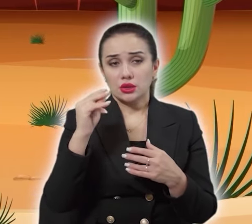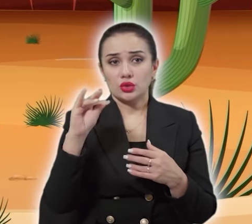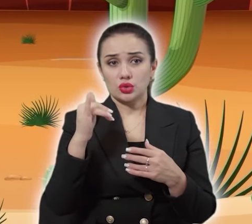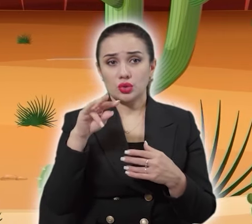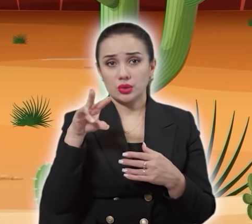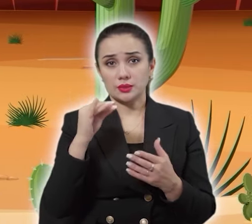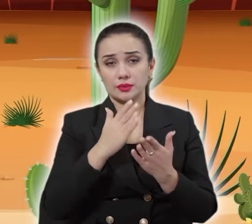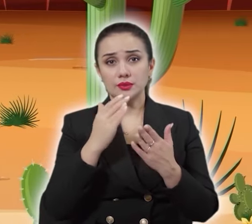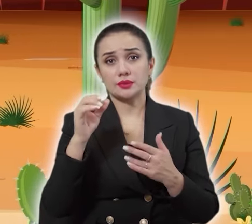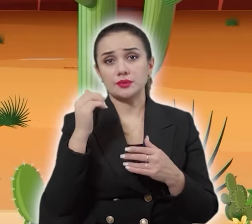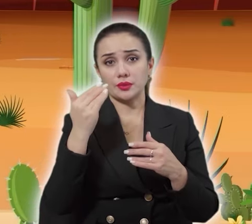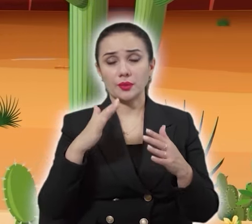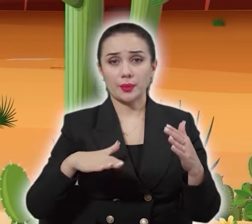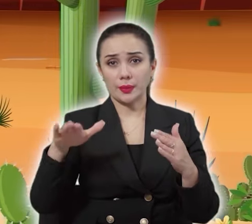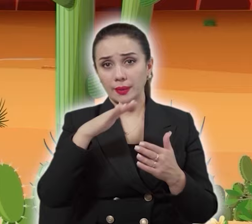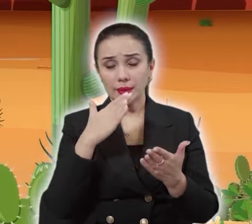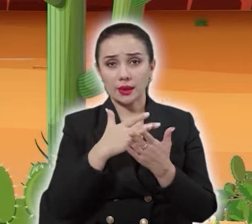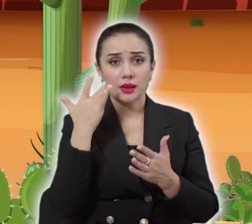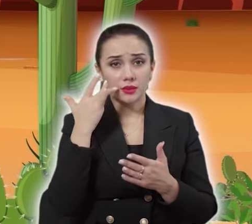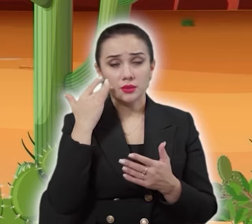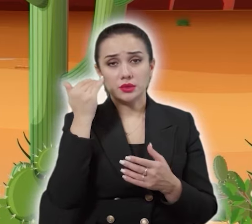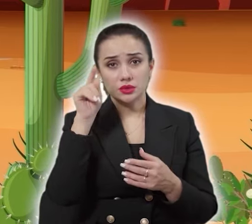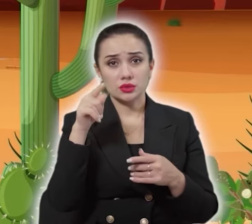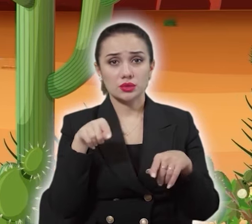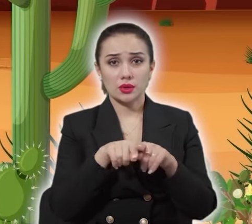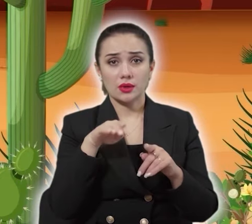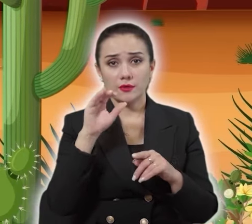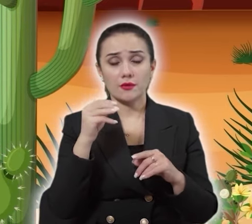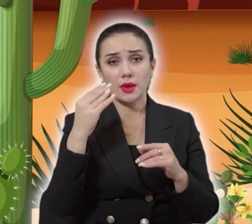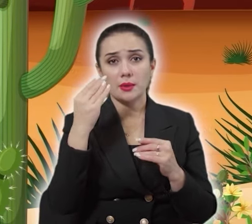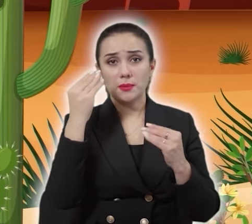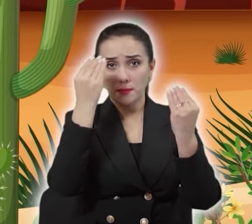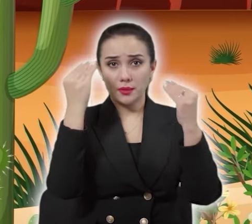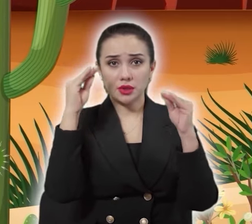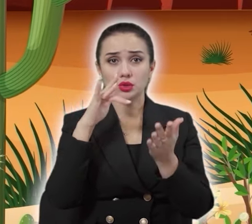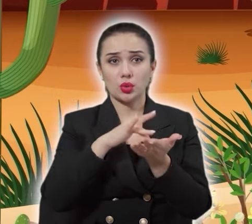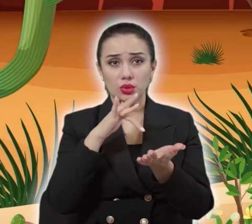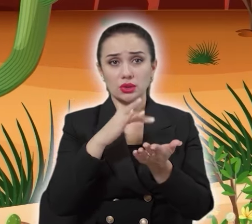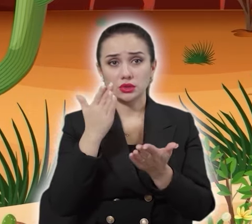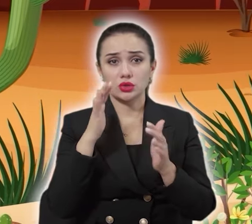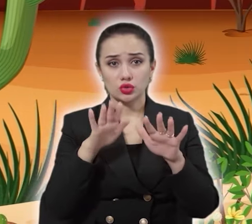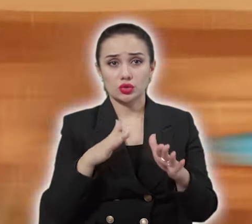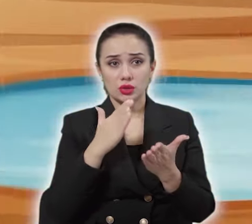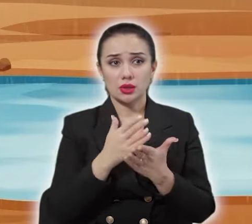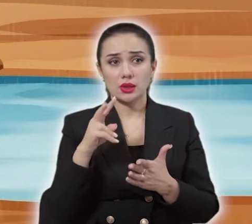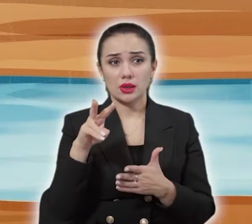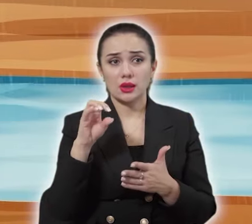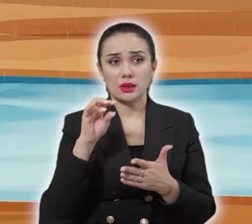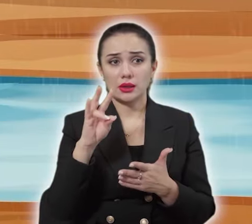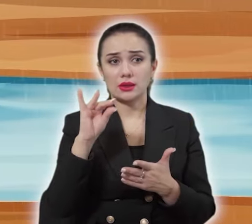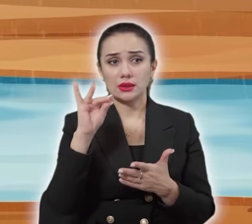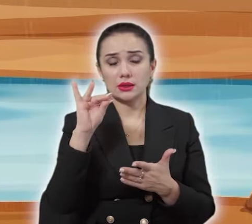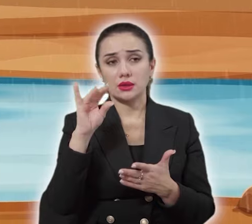va Kaliforniyaning katta qismlarini qamrab olgan Amerika Qo'shma Shtatlari va Meksika o'rtasida joylashgan.